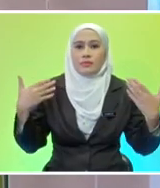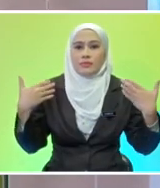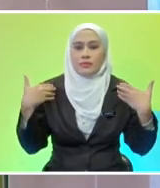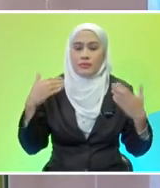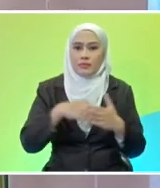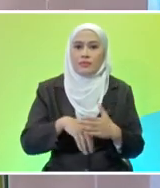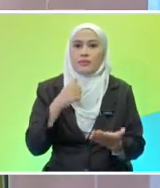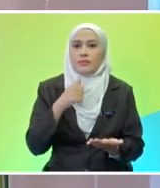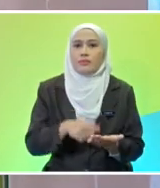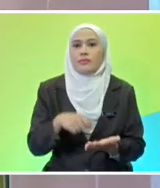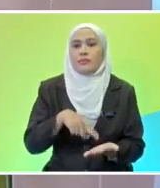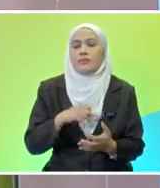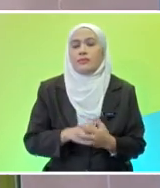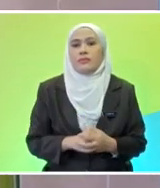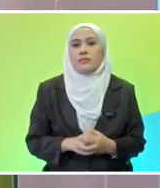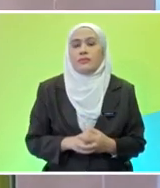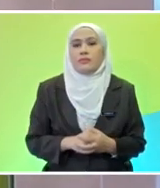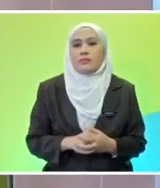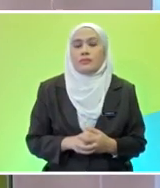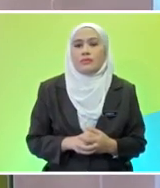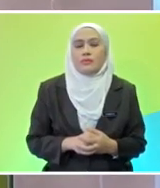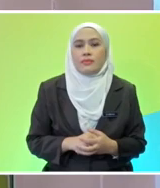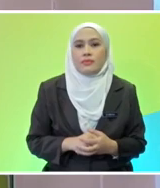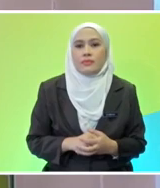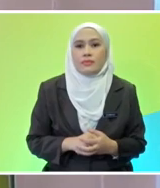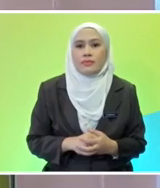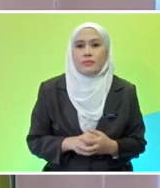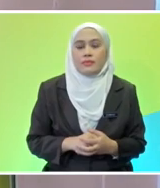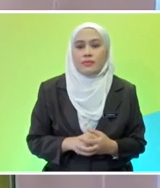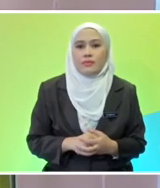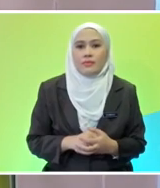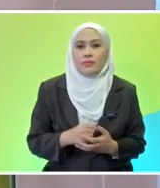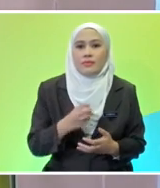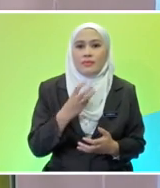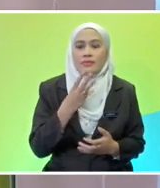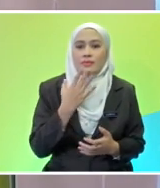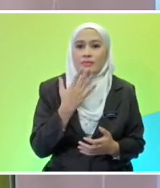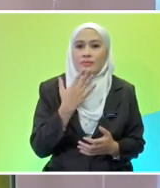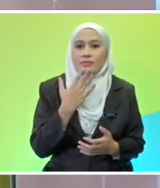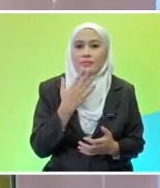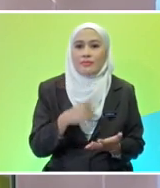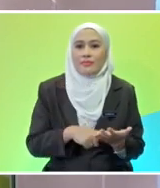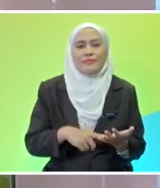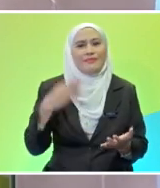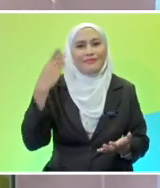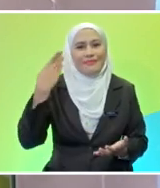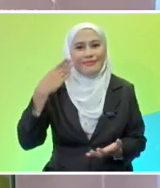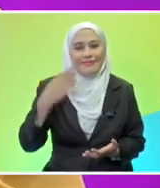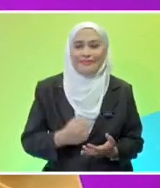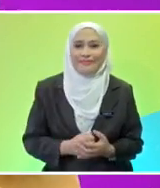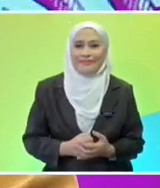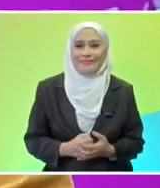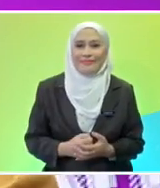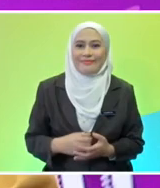ini. Bismillahirrahmanirrahim. Dah nampak dah tu. Warna apa? Sap. Biru. Biru. So kita